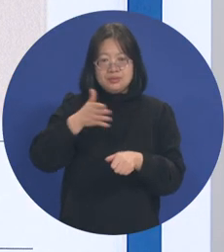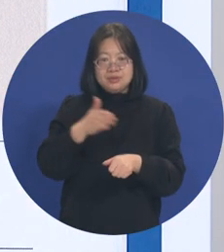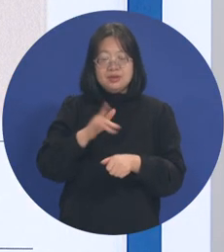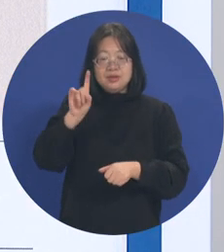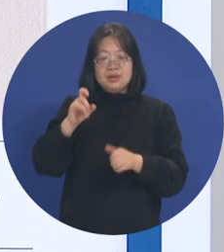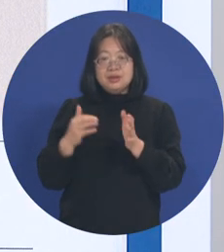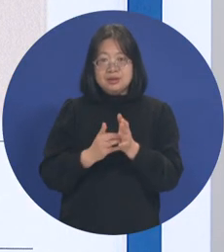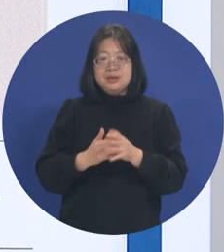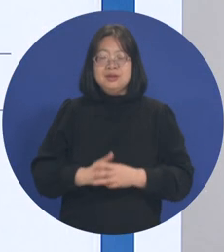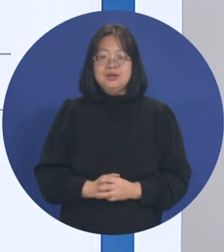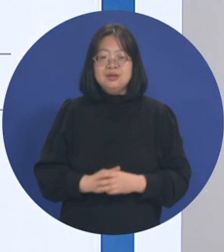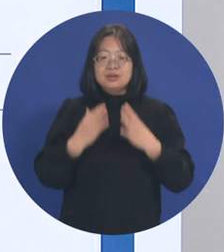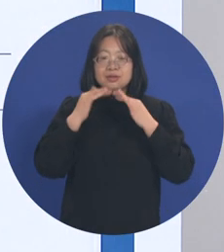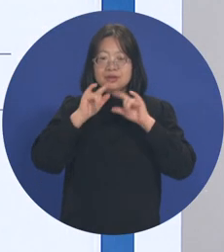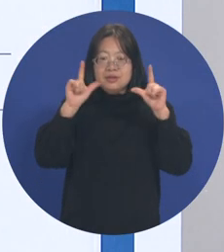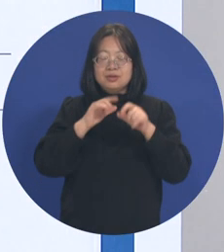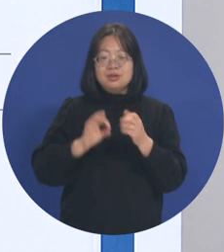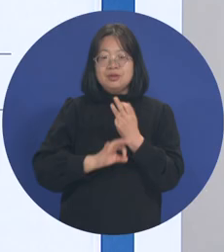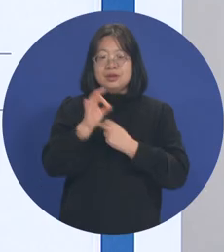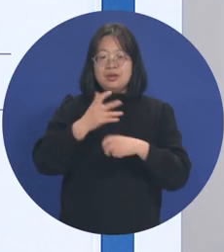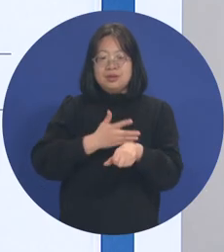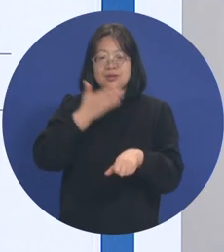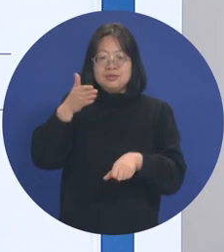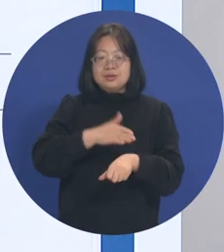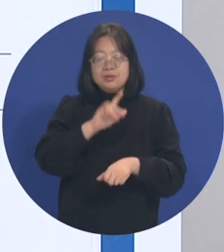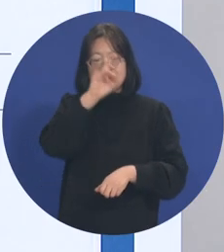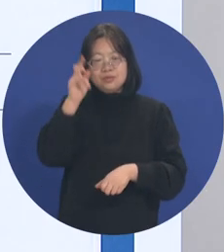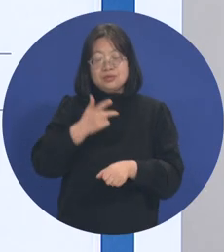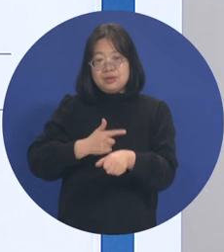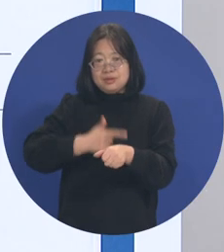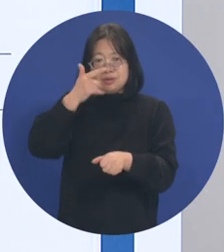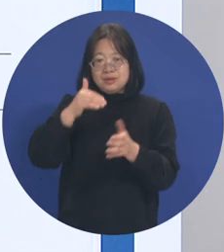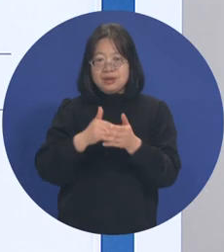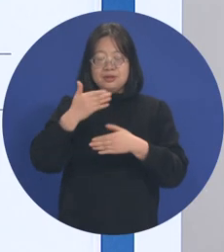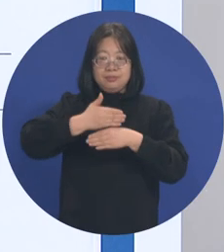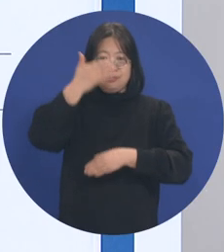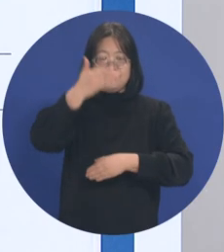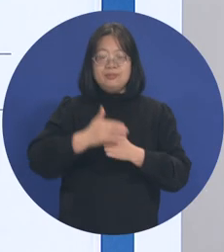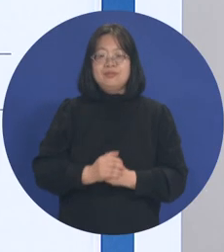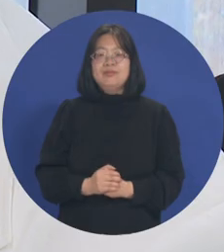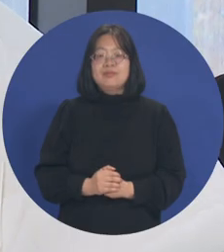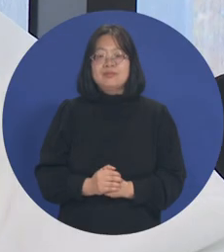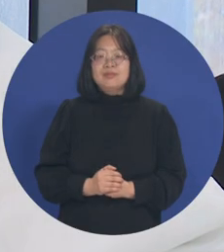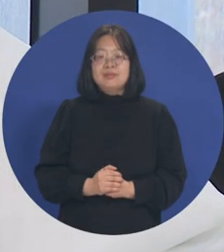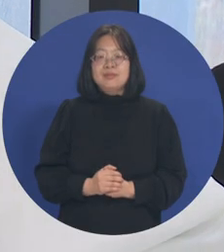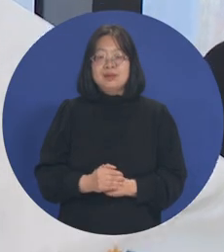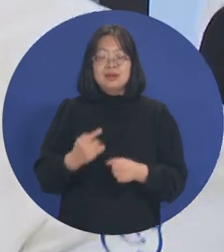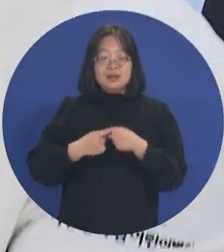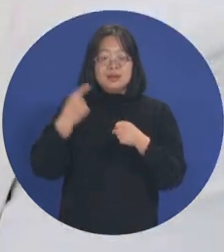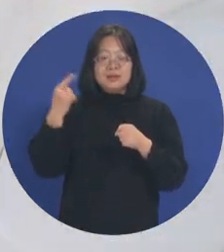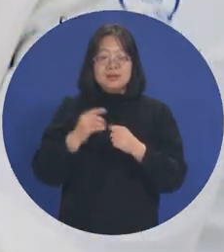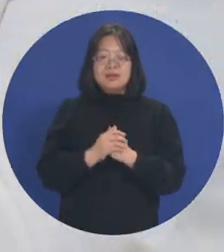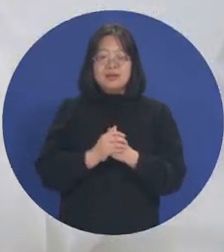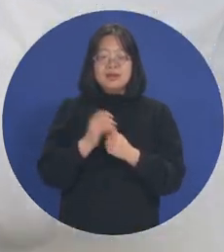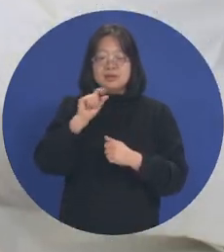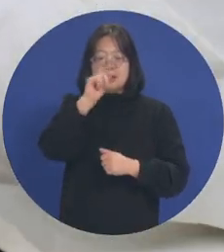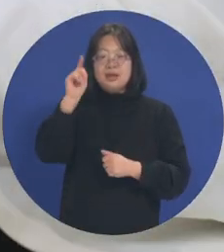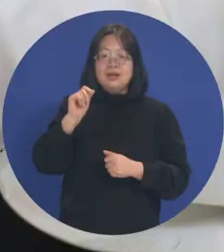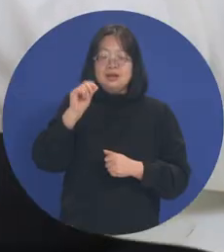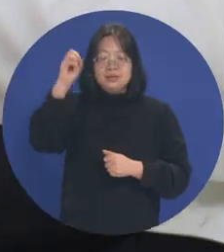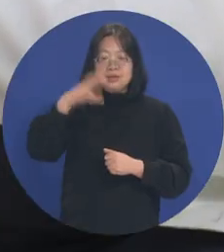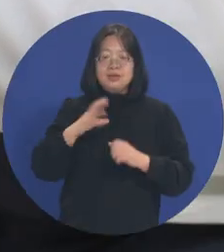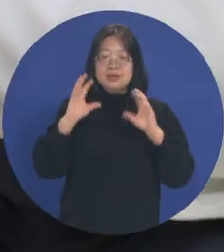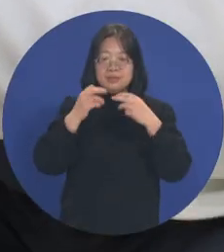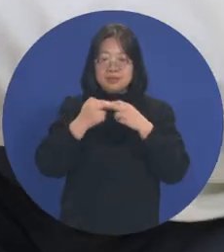6시부터 11시까지, 주말은 오전 9시부터 오후 6시까지 문을 엽니다. 지난해 도내 달빛 어린이